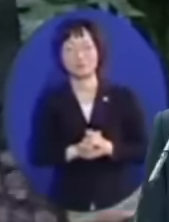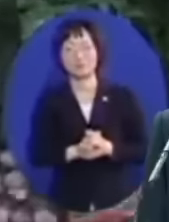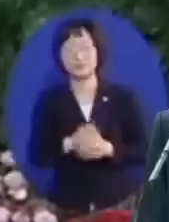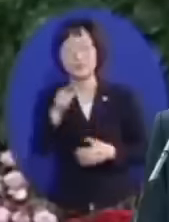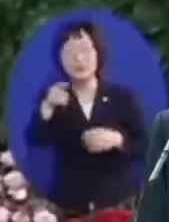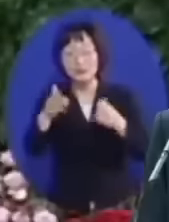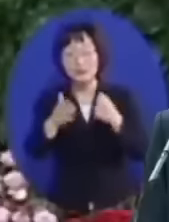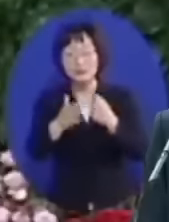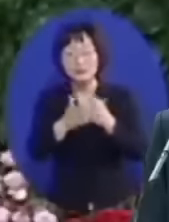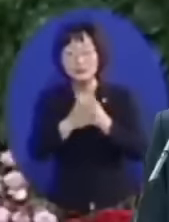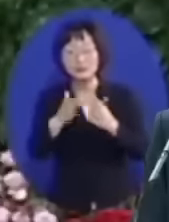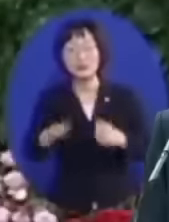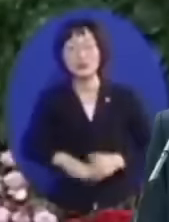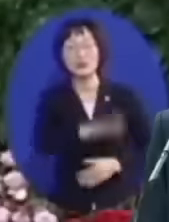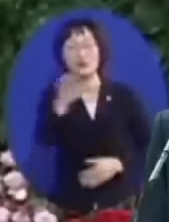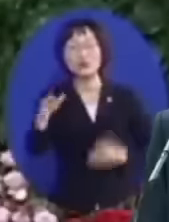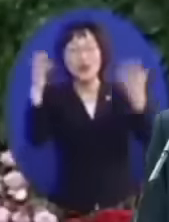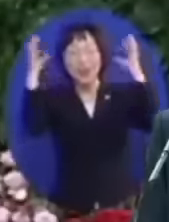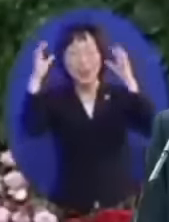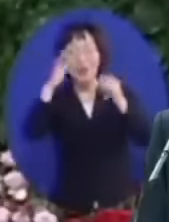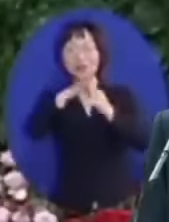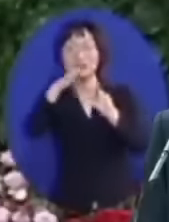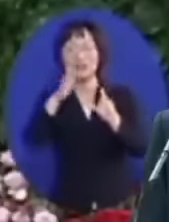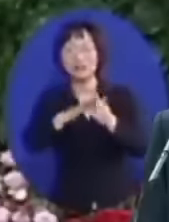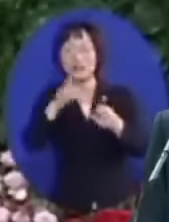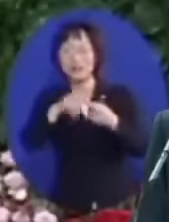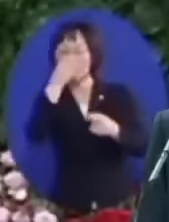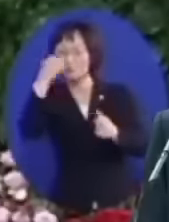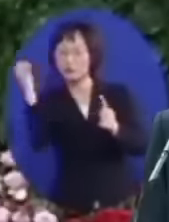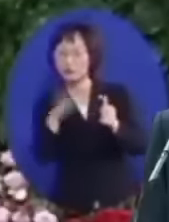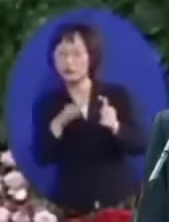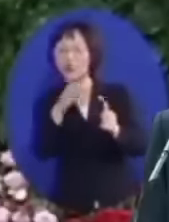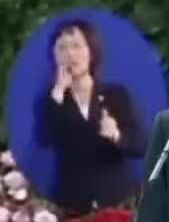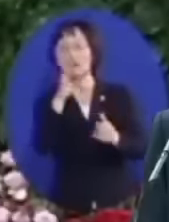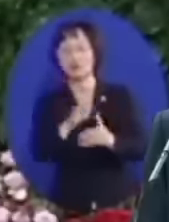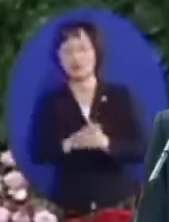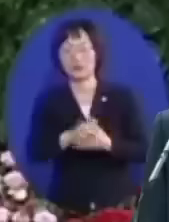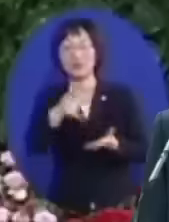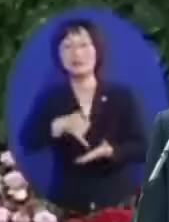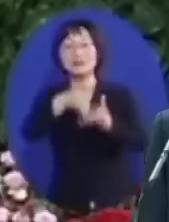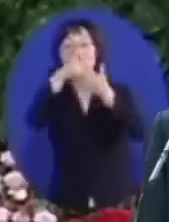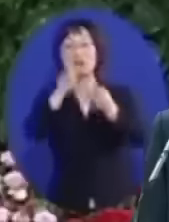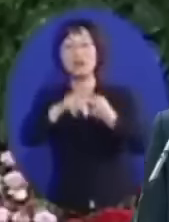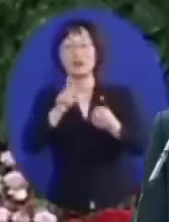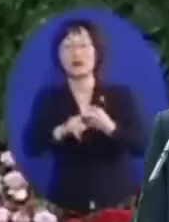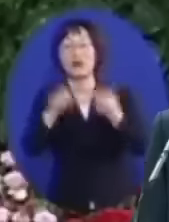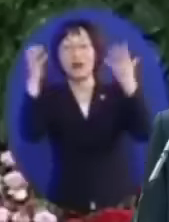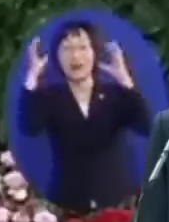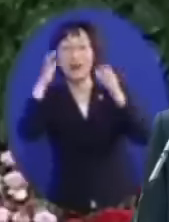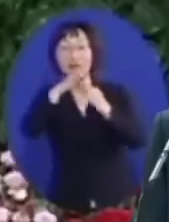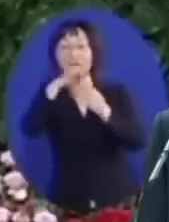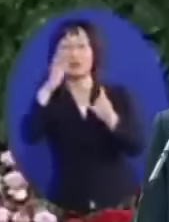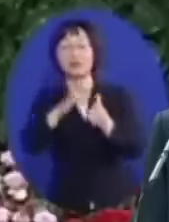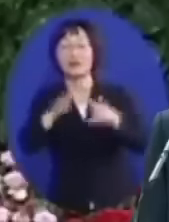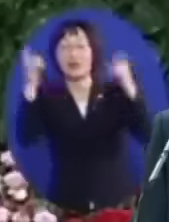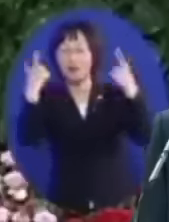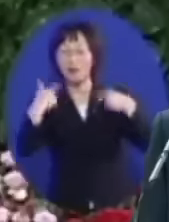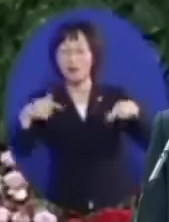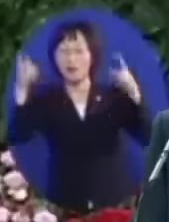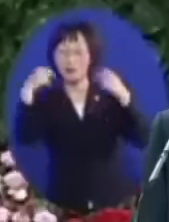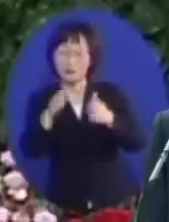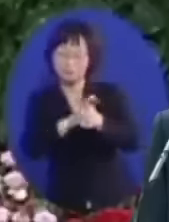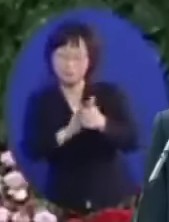그러므로 우리는 어린아이들을 무시해서는 안 되는 것입니다. 인격적으로 어린아이를 언제나 대해야 되는